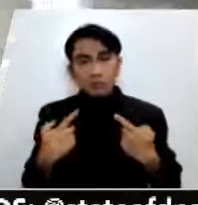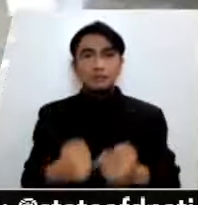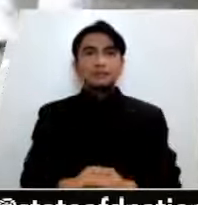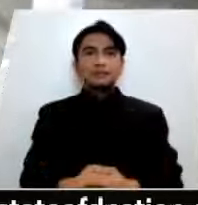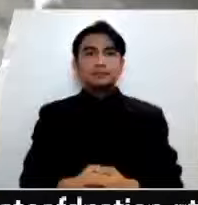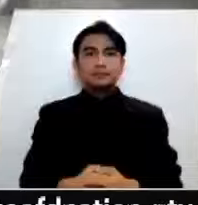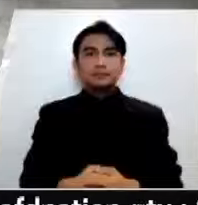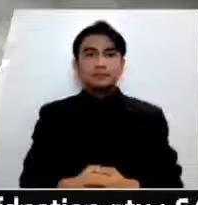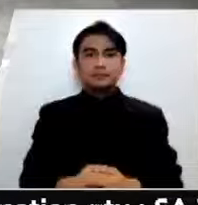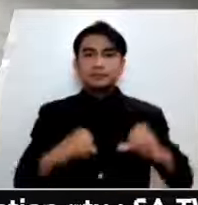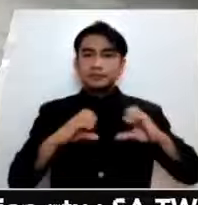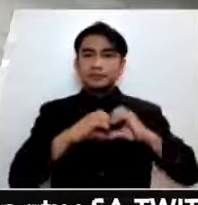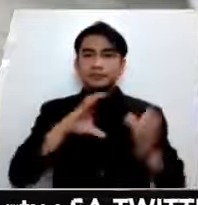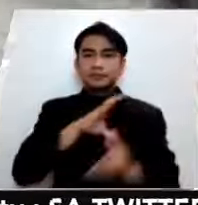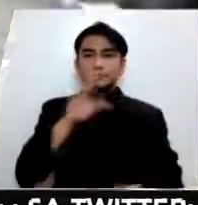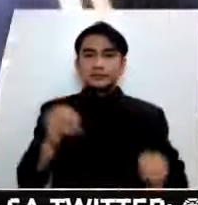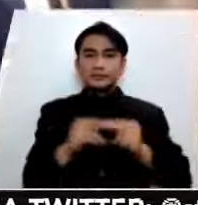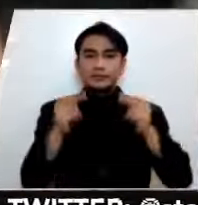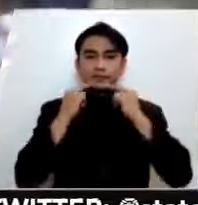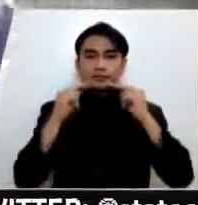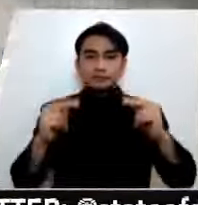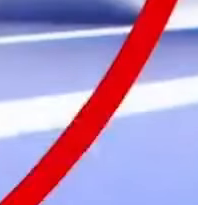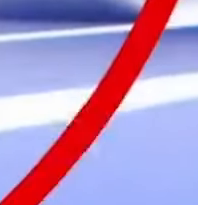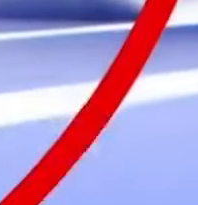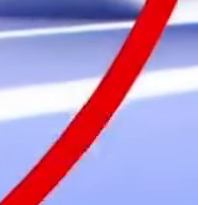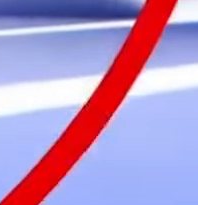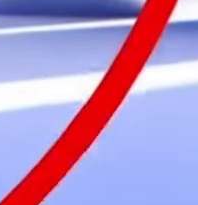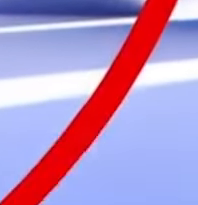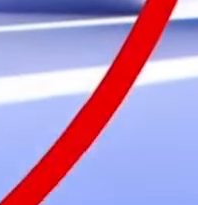nagbabalita para sa GMA Integrated News.